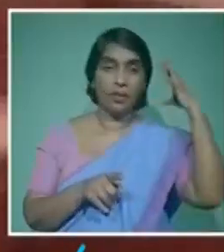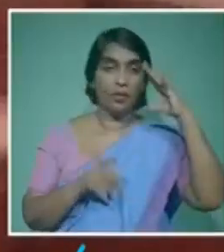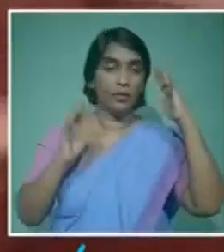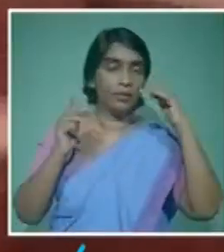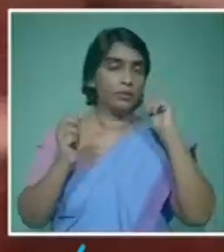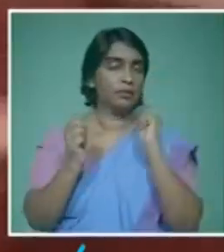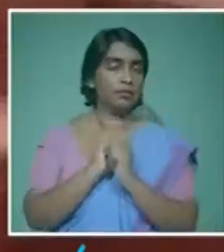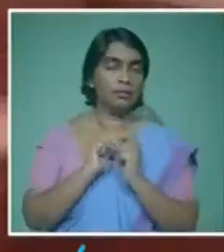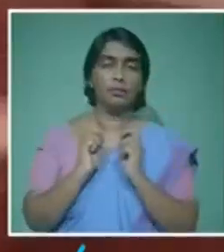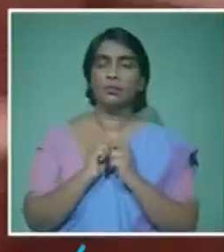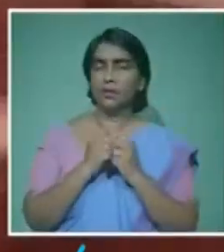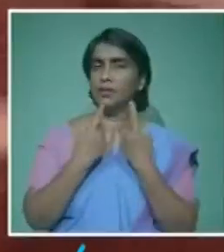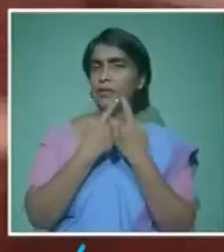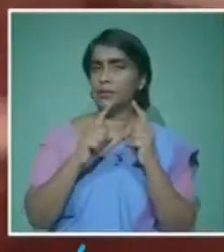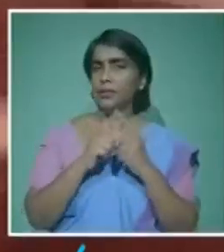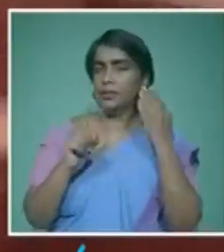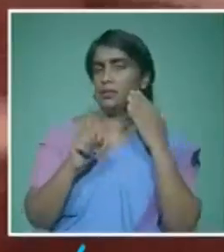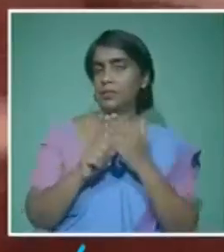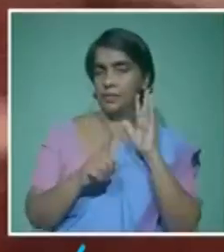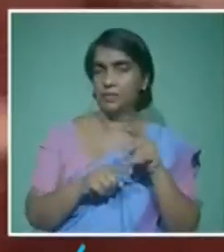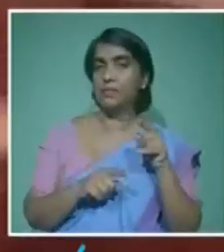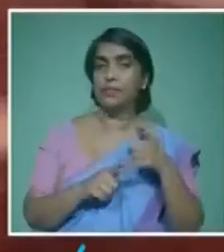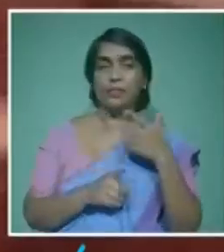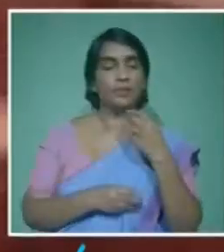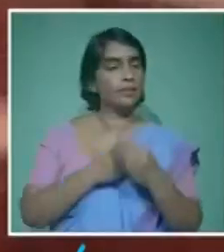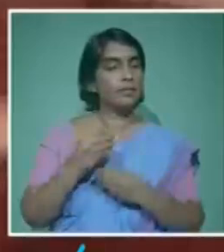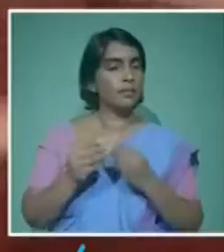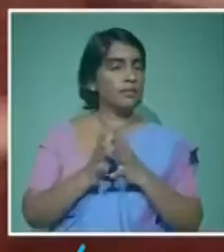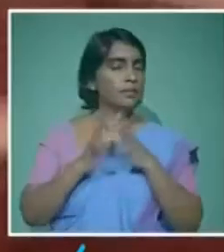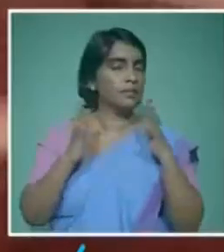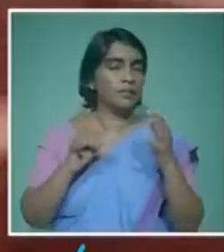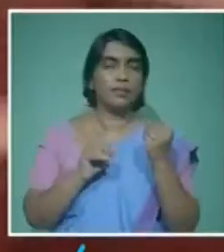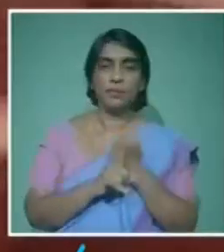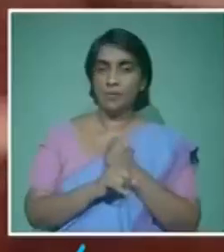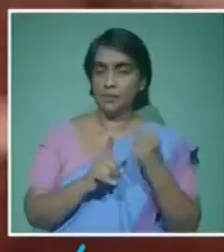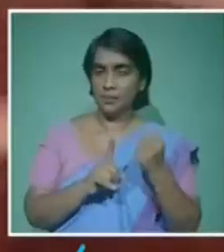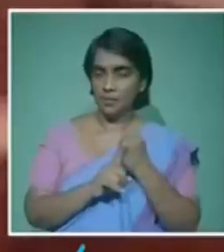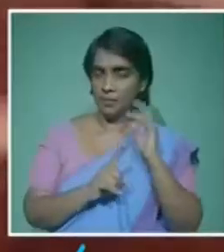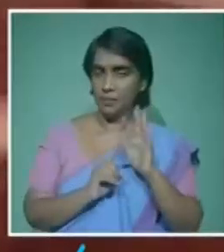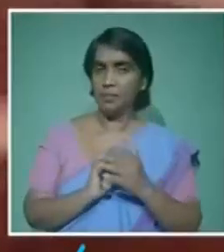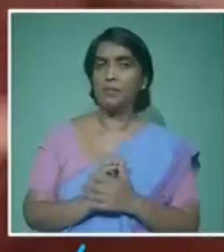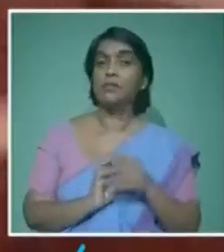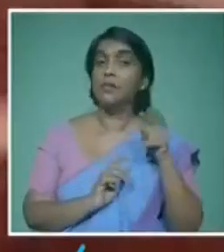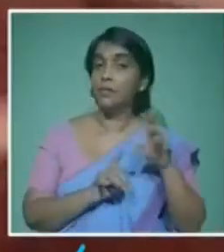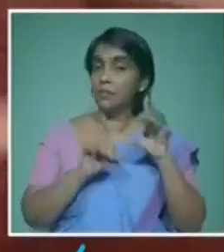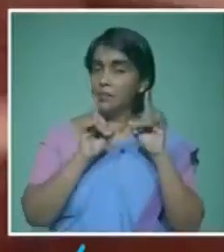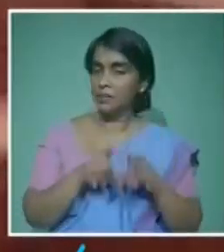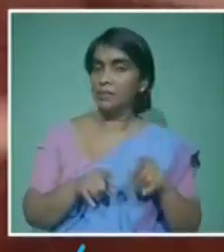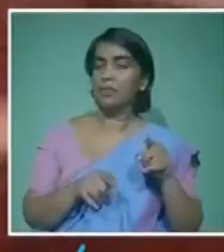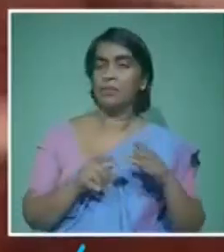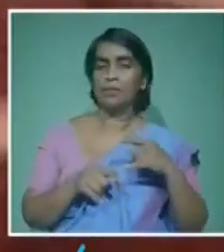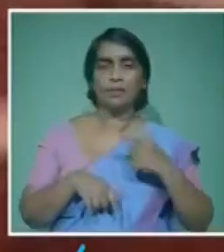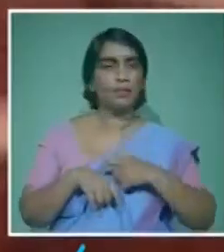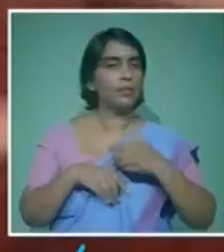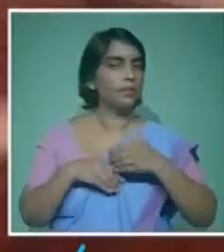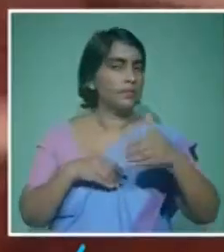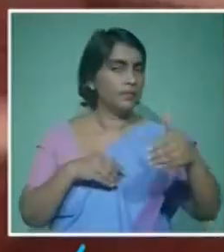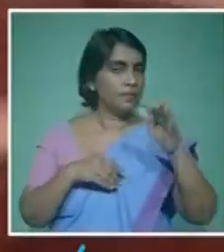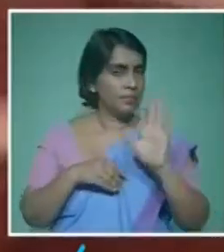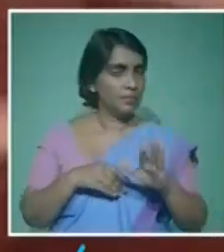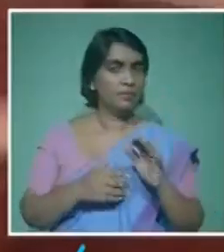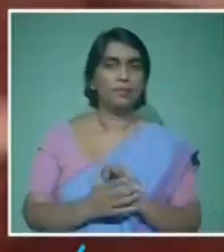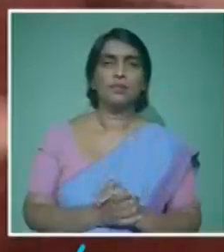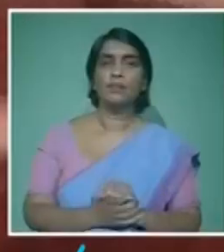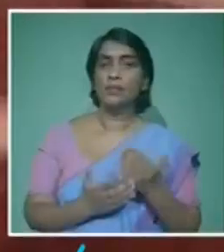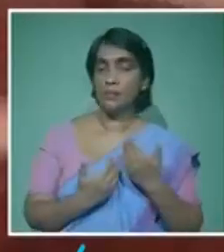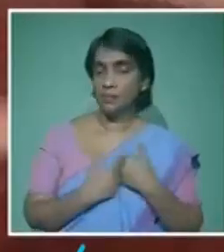துறைக்கும் ஏற்பட்டிருந்த பாதிப்புகள் அதிகமாகும். இத்தகைய நெருக்கடிகள் மிகுந்த காலகட்டங்களில் நமது கடற்தொழிலாளர்கள்